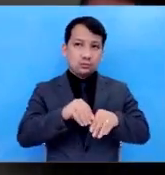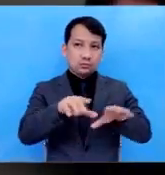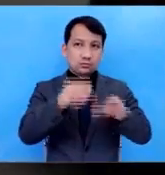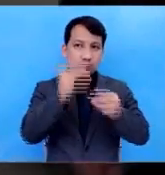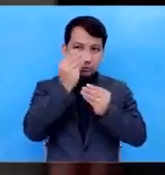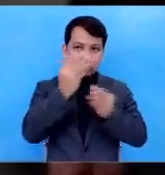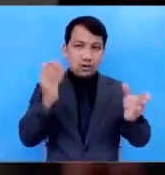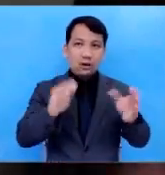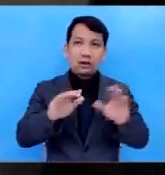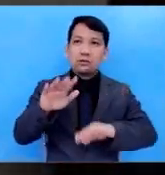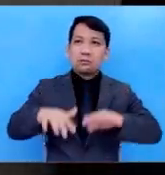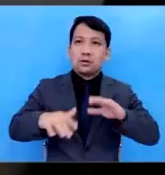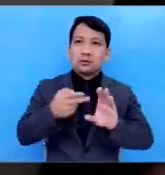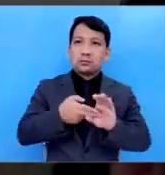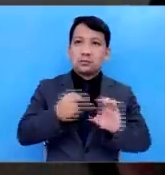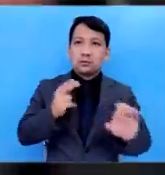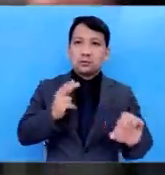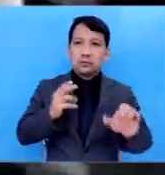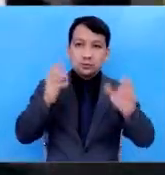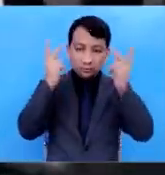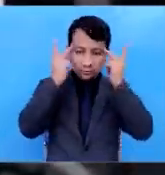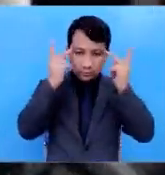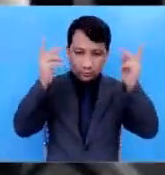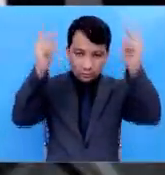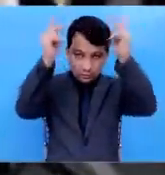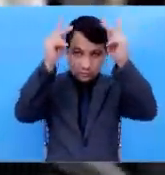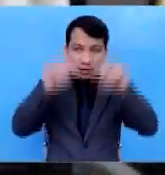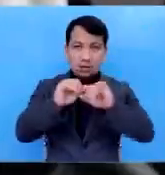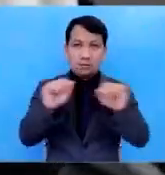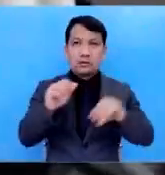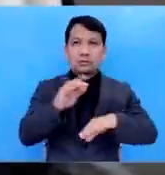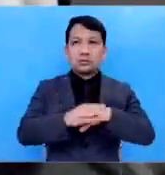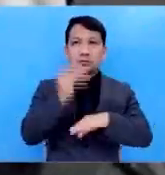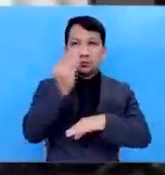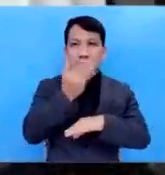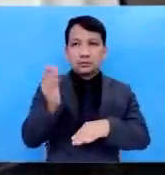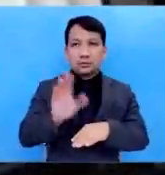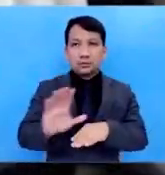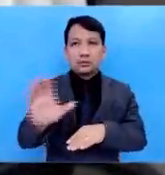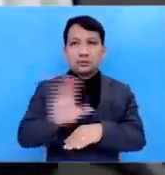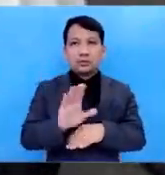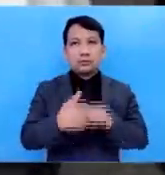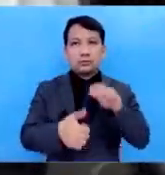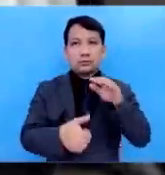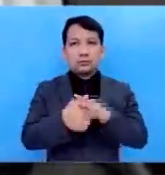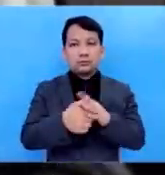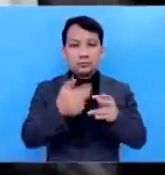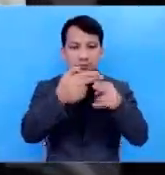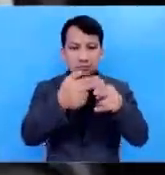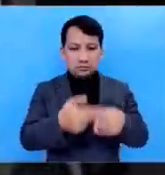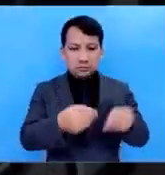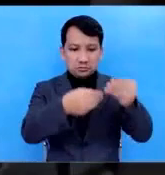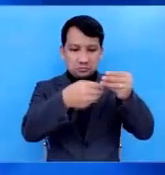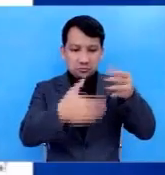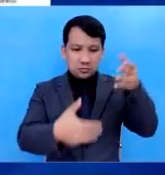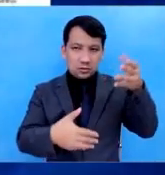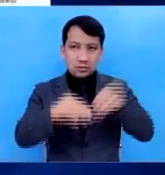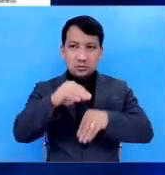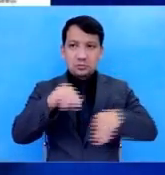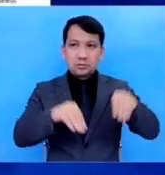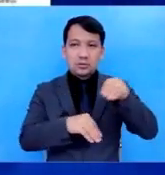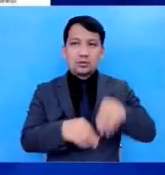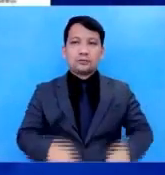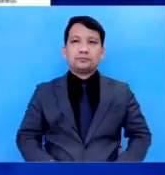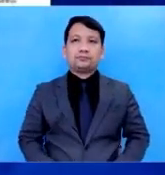baka magbitiw na ang Santo Papa. Kakabit ng usap-usapan na yan, lumutang ang mga pangalan ng mga posibleng pumalit sa kanya. Sa ulat